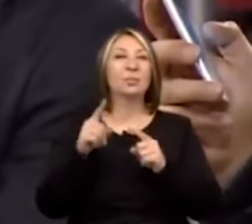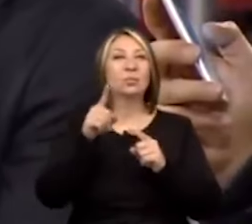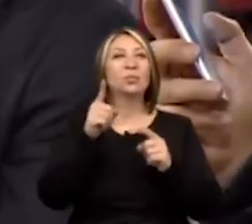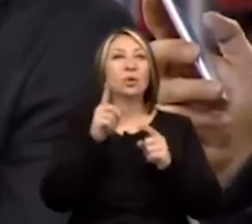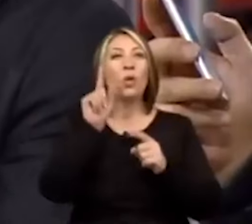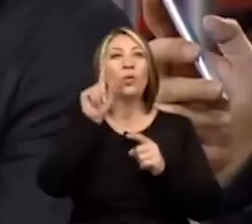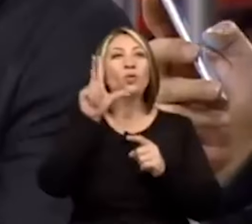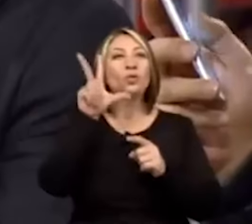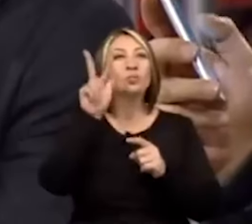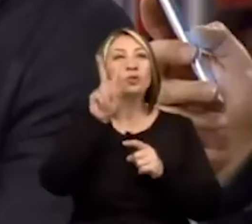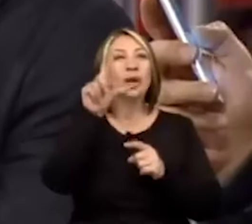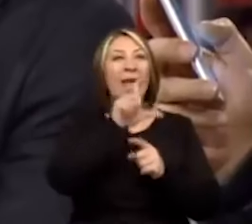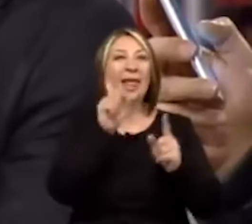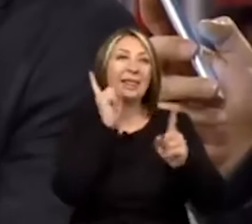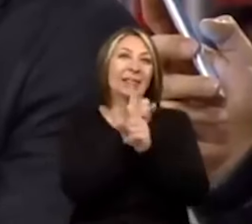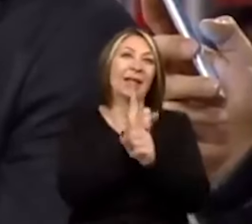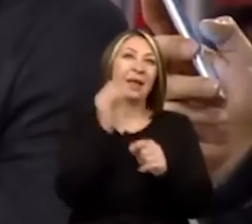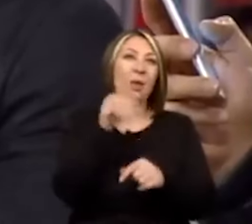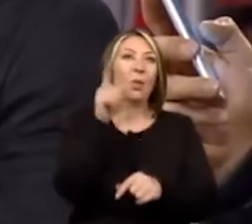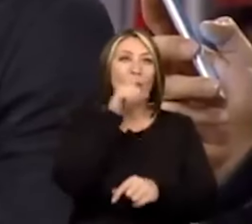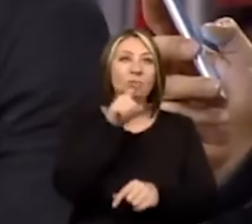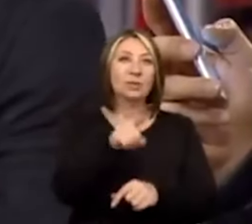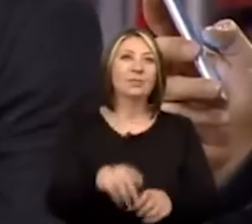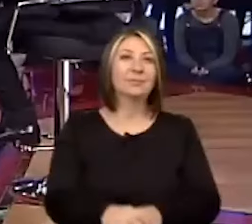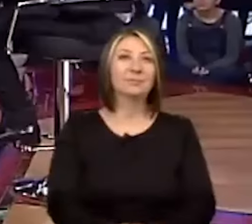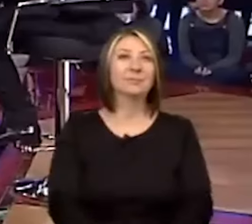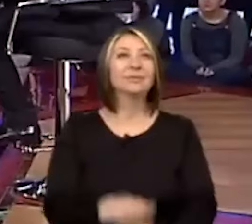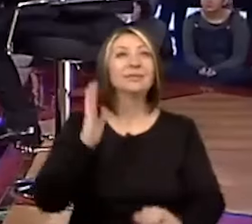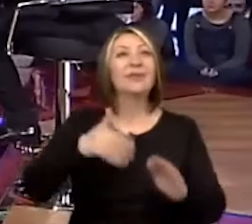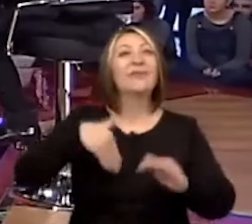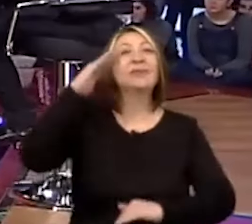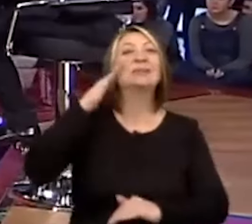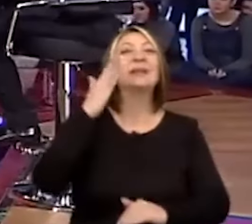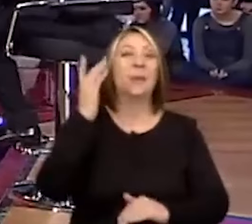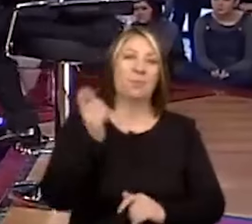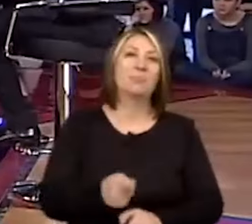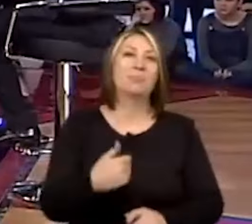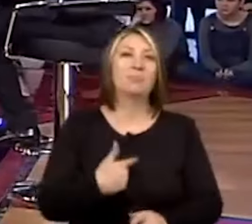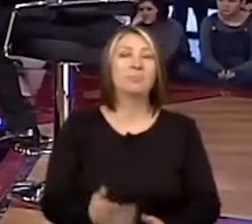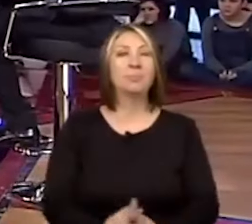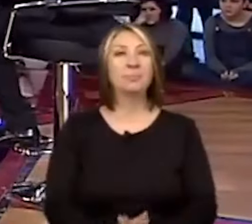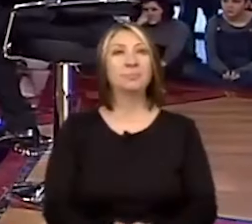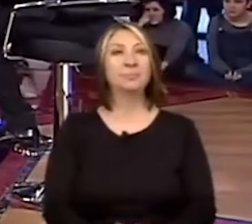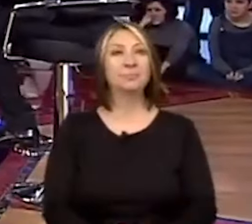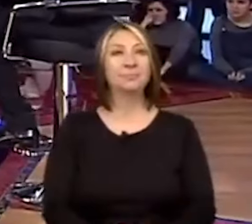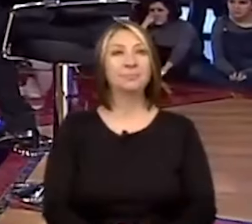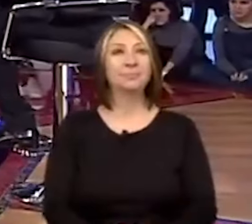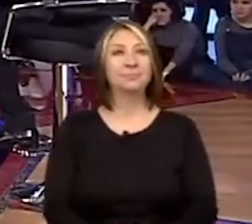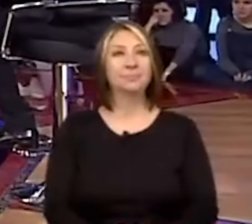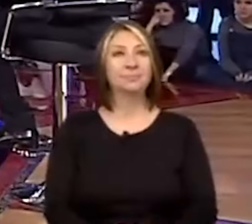bu da 3,5 aya tekabül ediyor. O yüzden 3,5 ayda. Yoksa daha fazla süren şeyler de yaptım tabii.